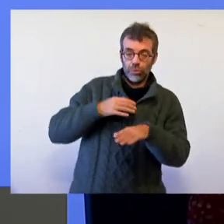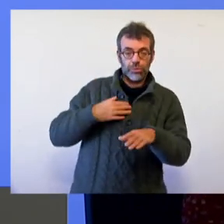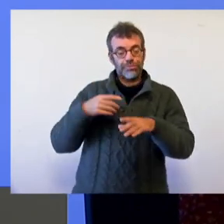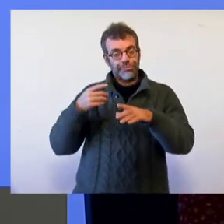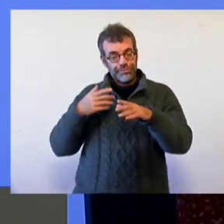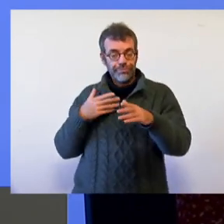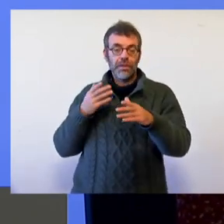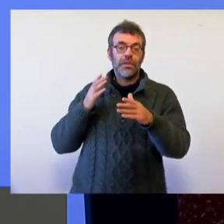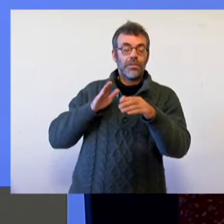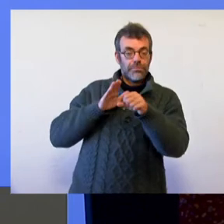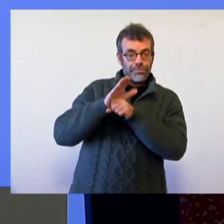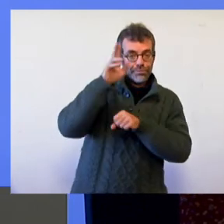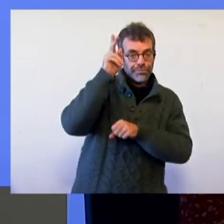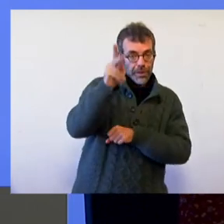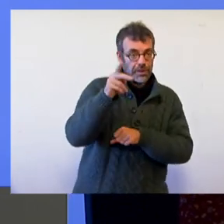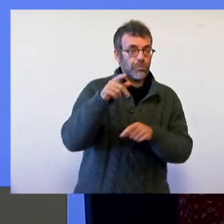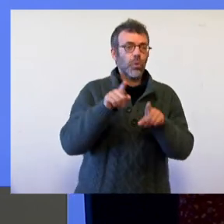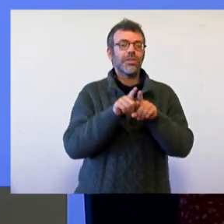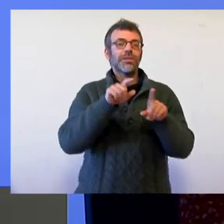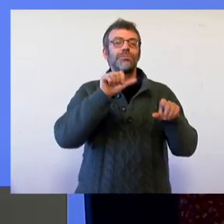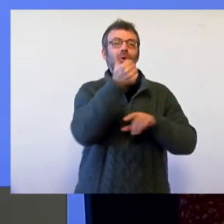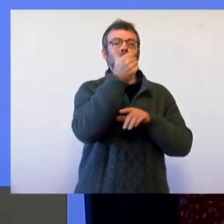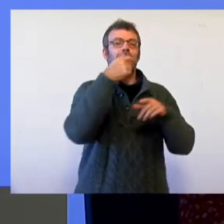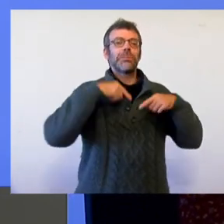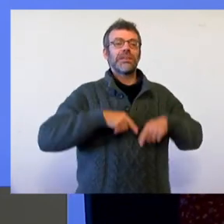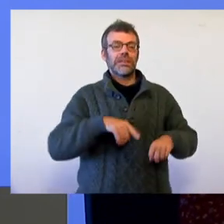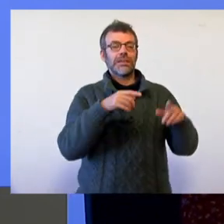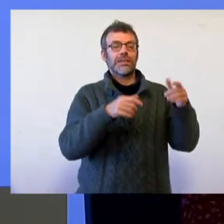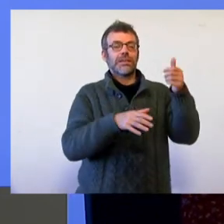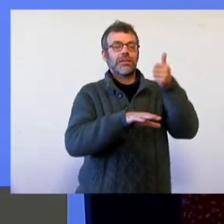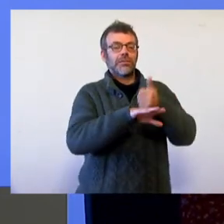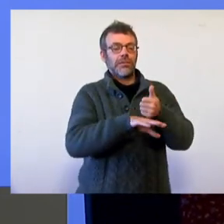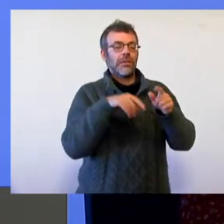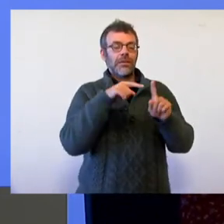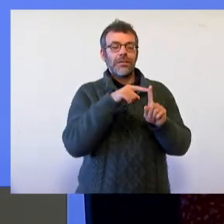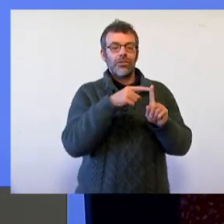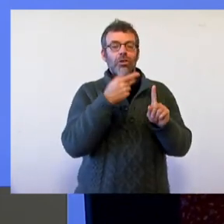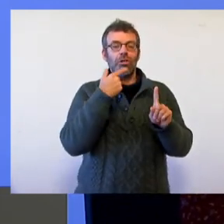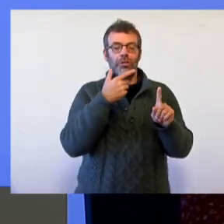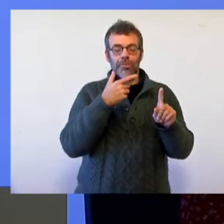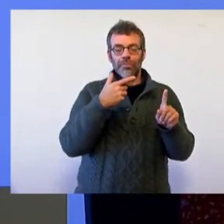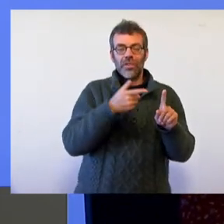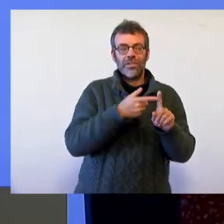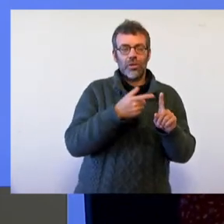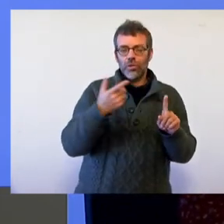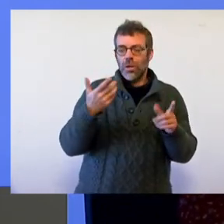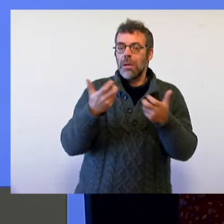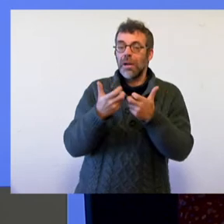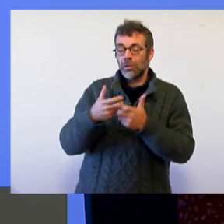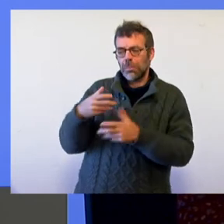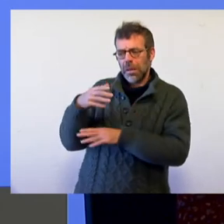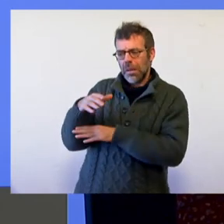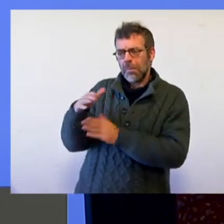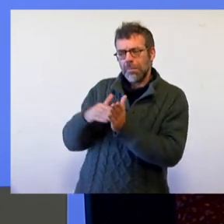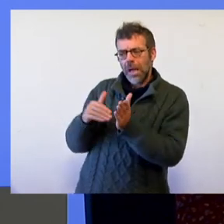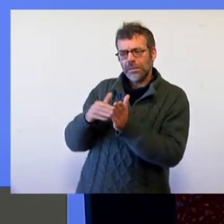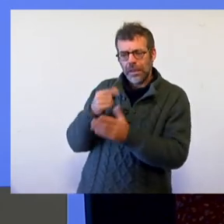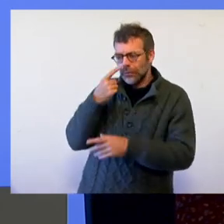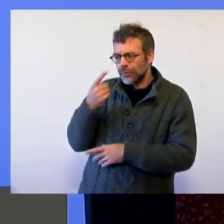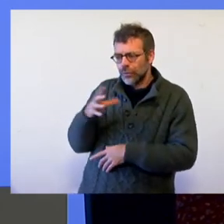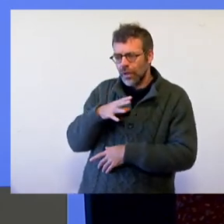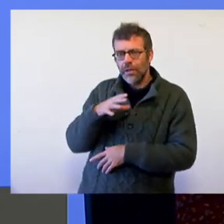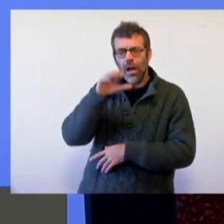confirmé par le Premier ministre. Je dis ça parce que je vois qu'à Marseille, il y a beaucoup de choses qui arrivent. Donc à Montpellier, il faut que la parole de l'État